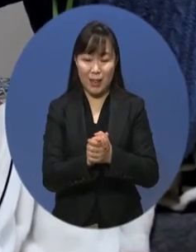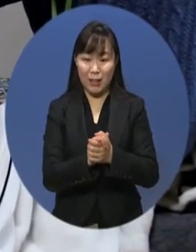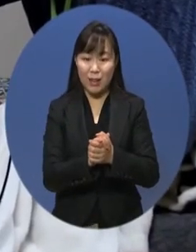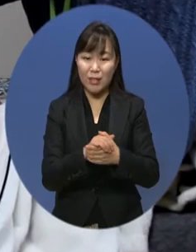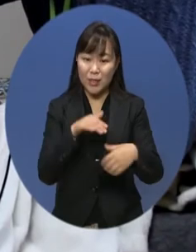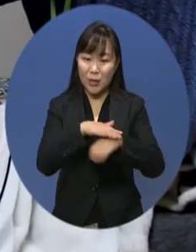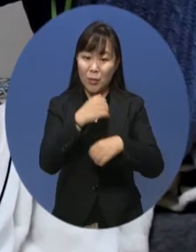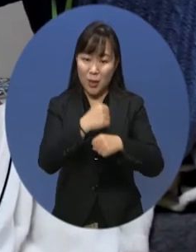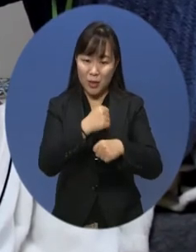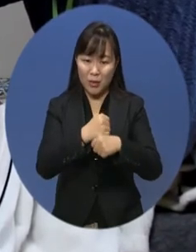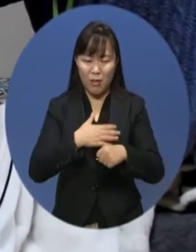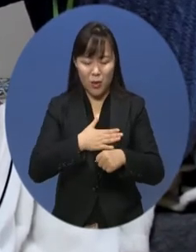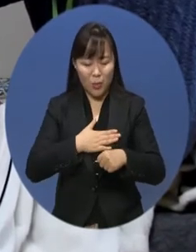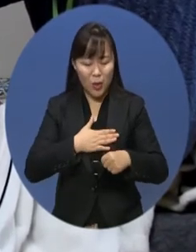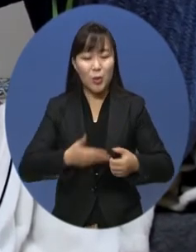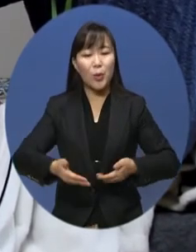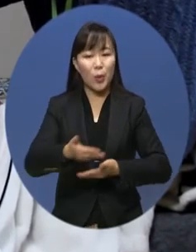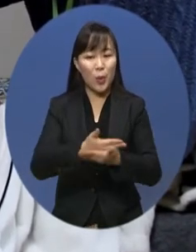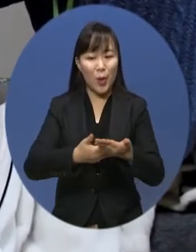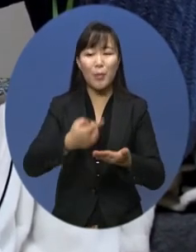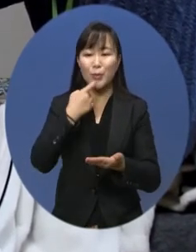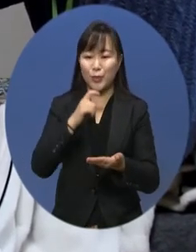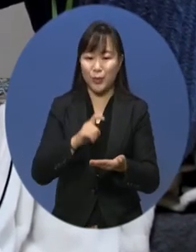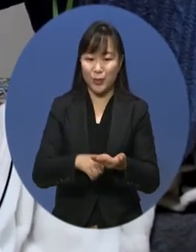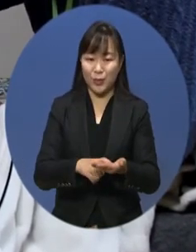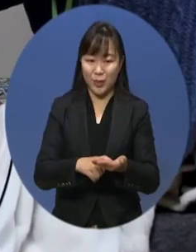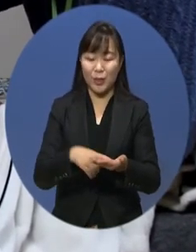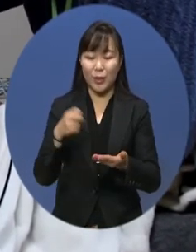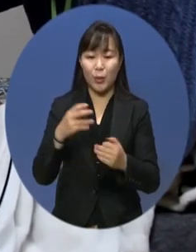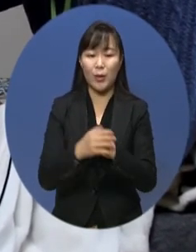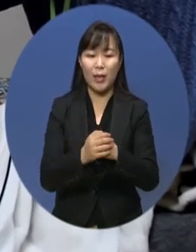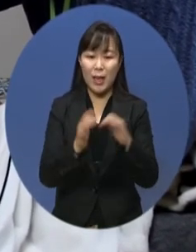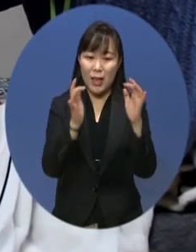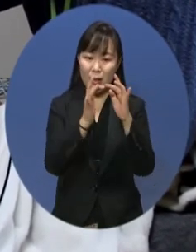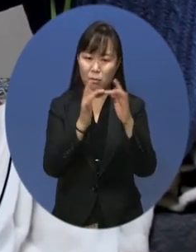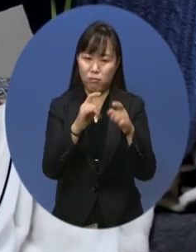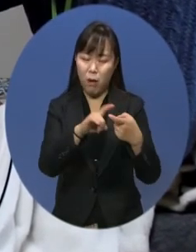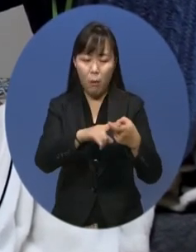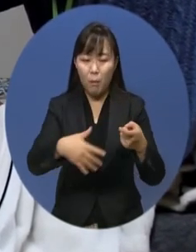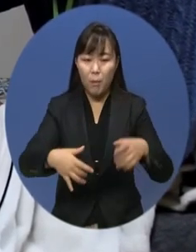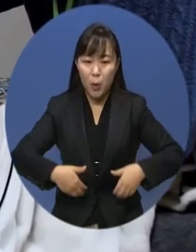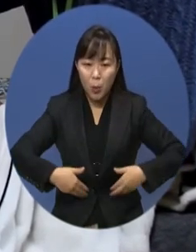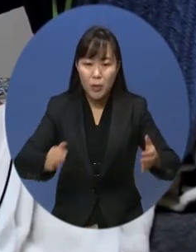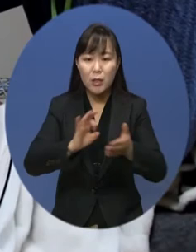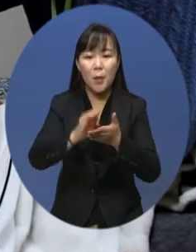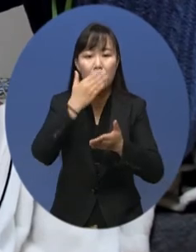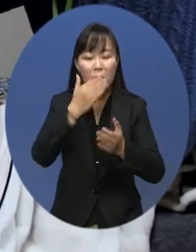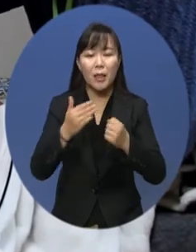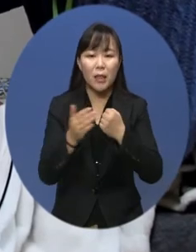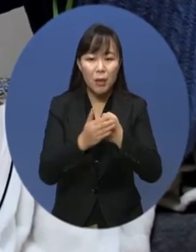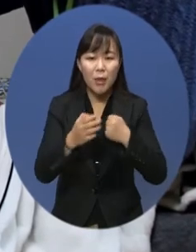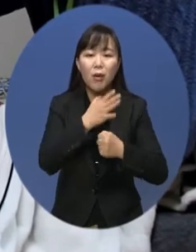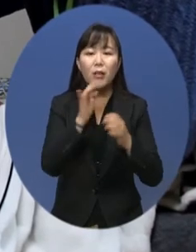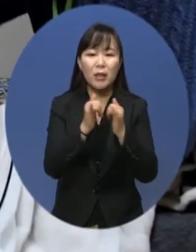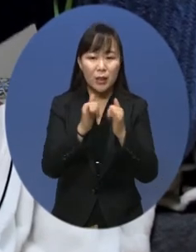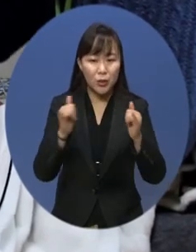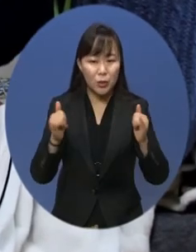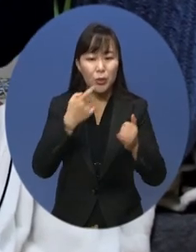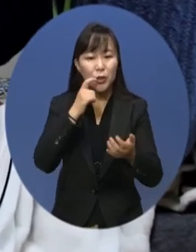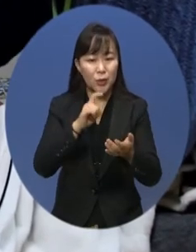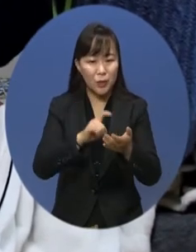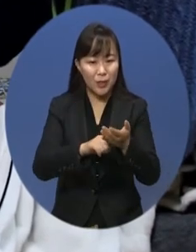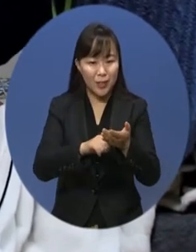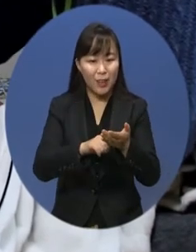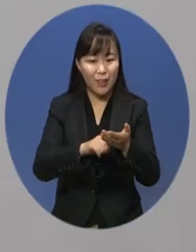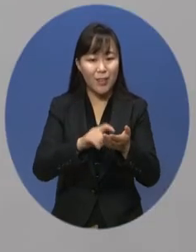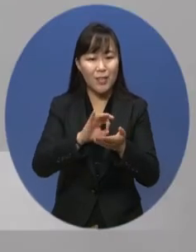제작되어 정서적 교감을 쉽게 일으키고 있으며 인터넷망이 없이 사용할 수 있어 어르신들도 쉽게 활용할